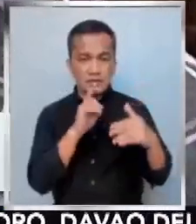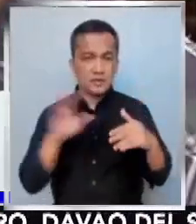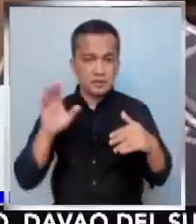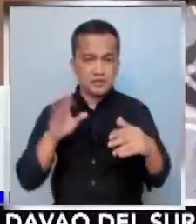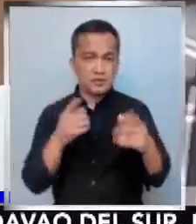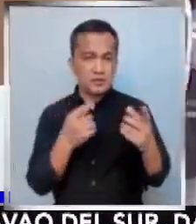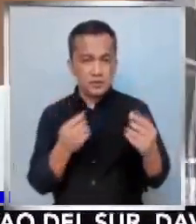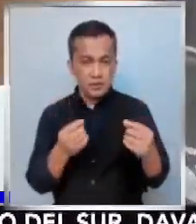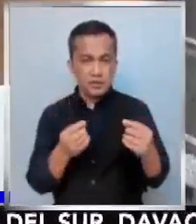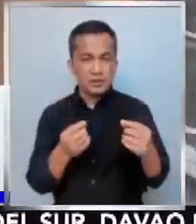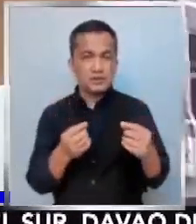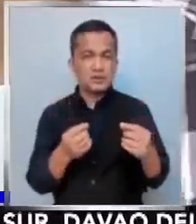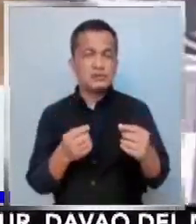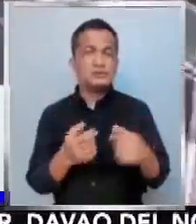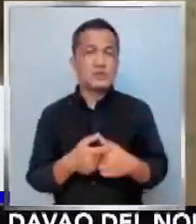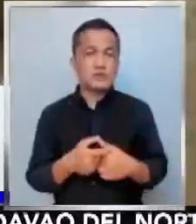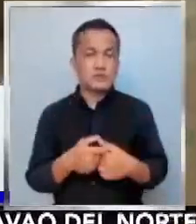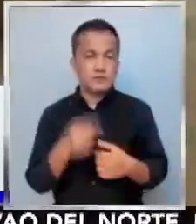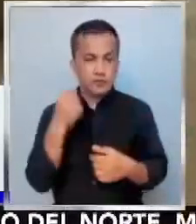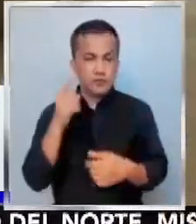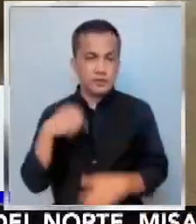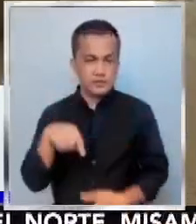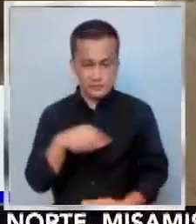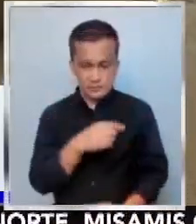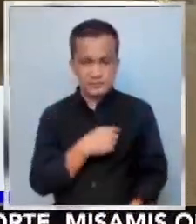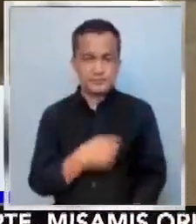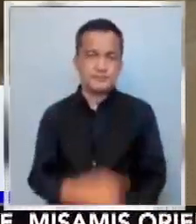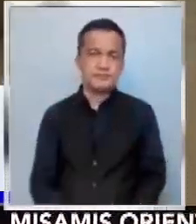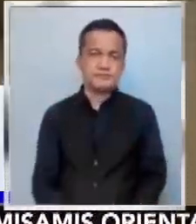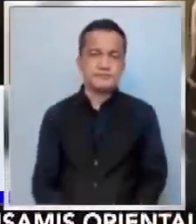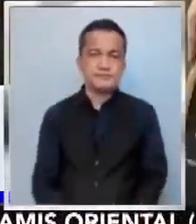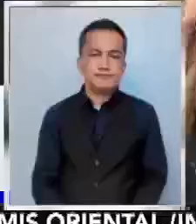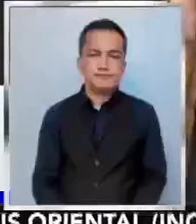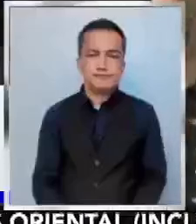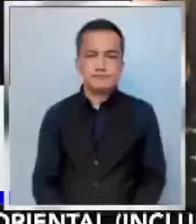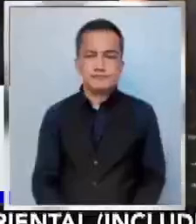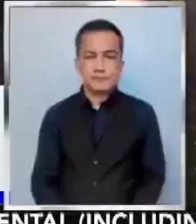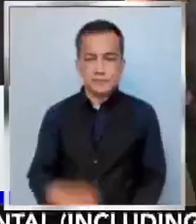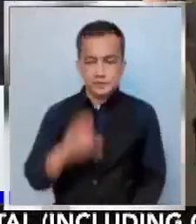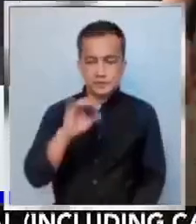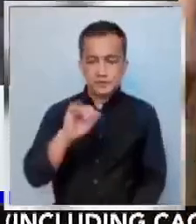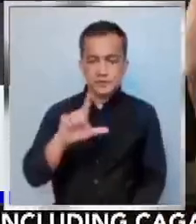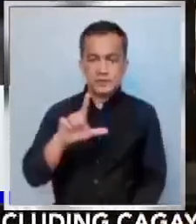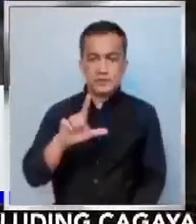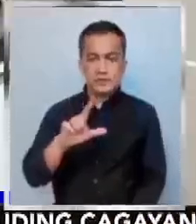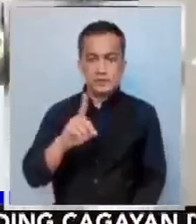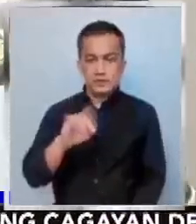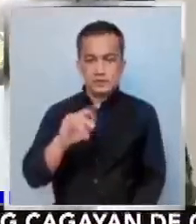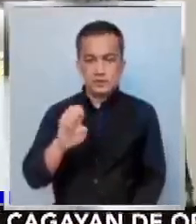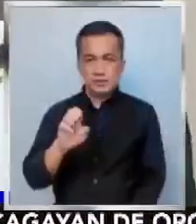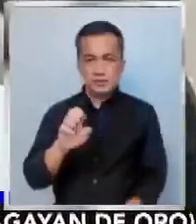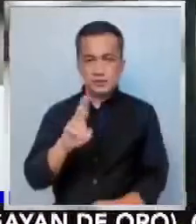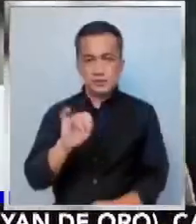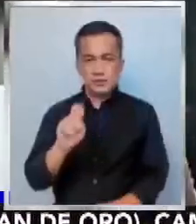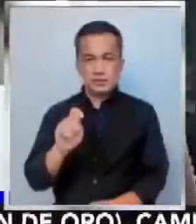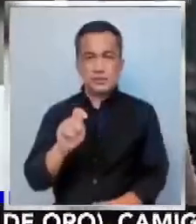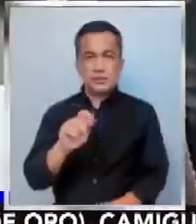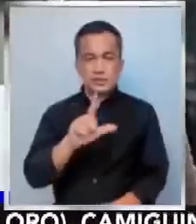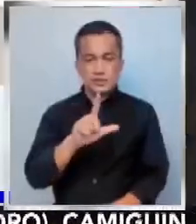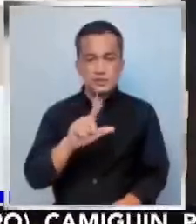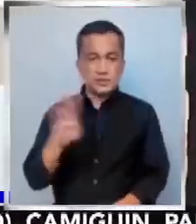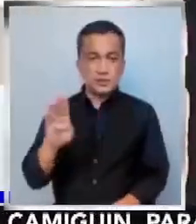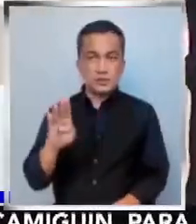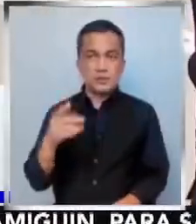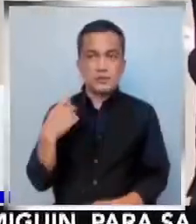po, para sa atin din naman po lahat yan. Bukod sa civil disturbance units, sa Liwasang Bonifacio, may mga checkpoint sa